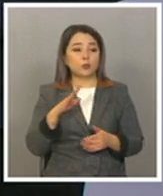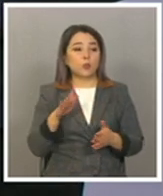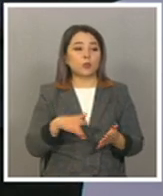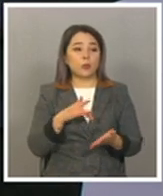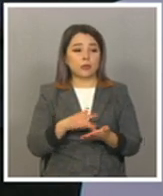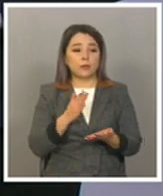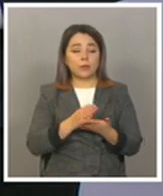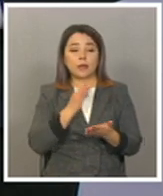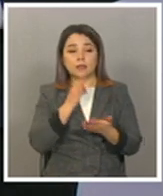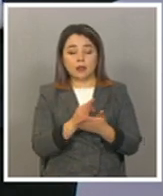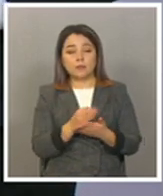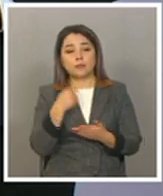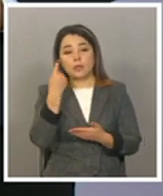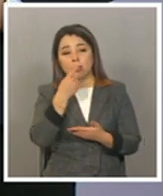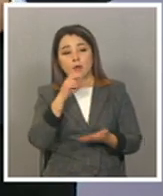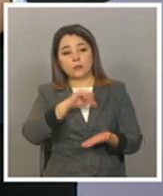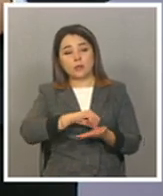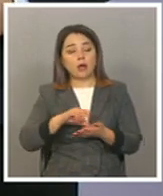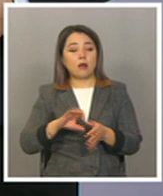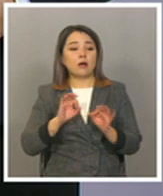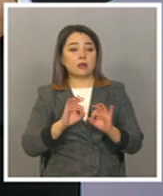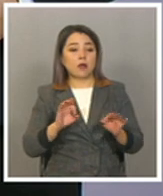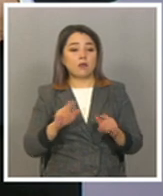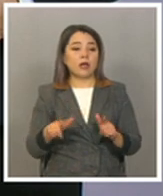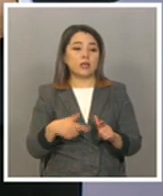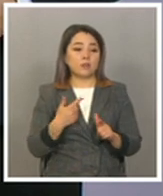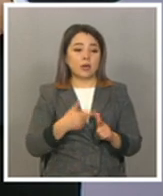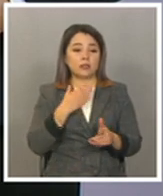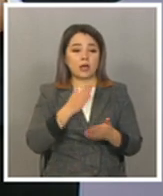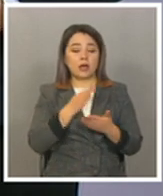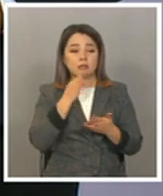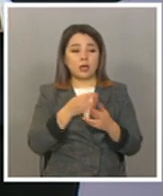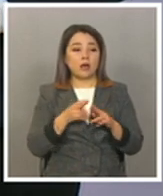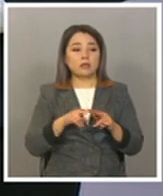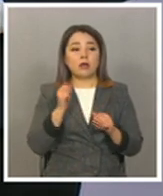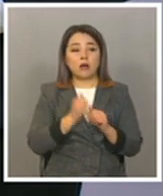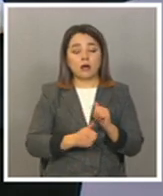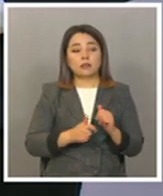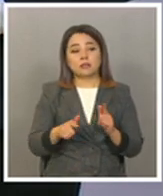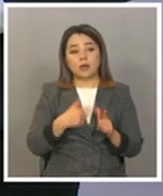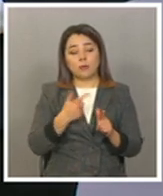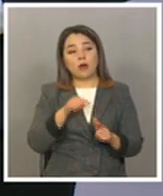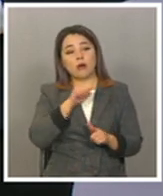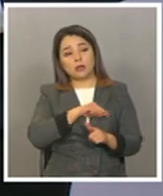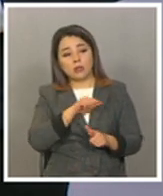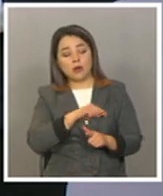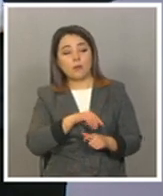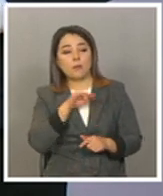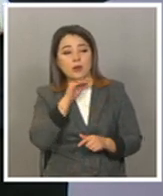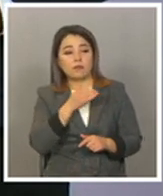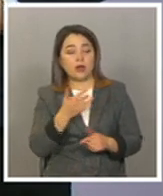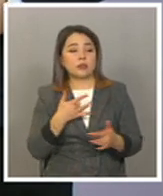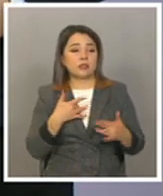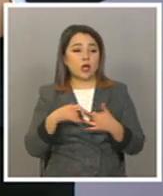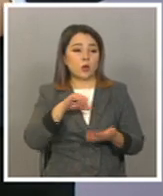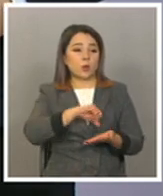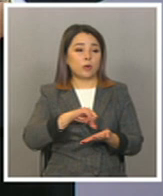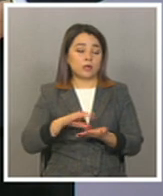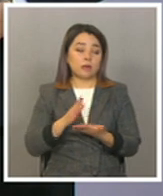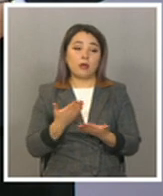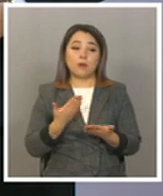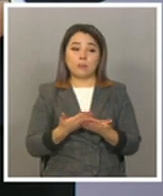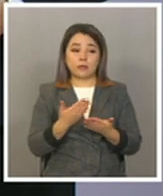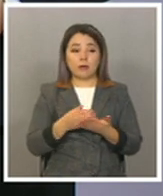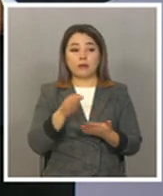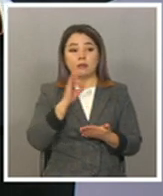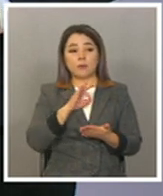Марьина у персонажей были говорящие имена. Каждое имя отражало характер или профессию героя. Например,